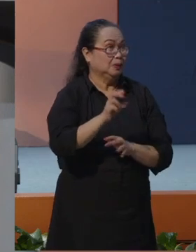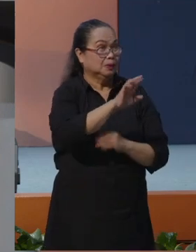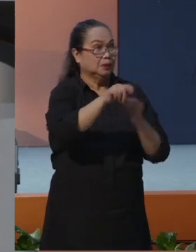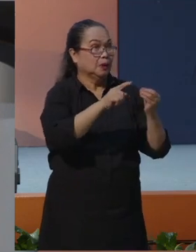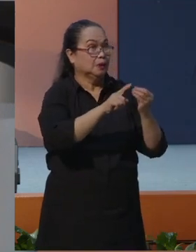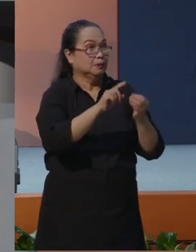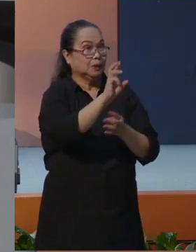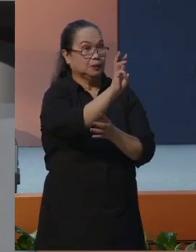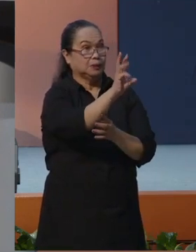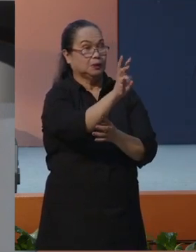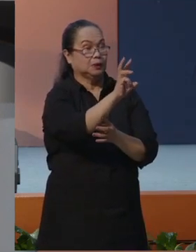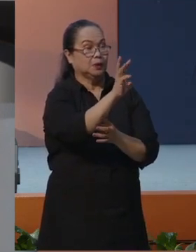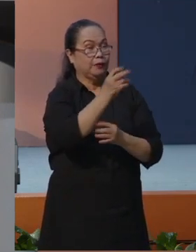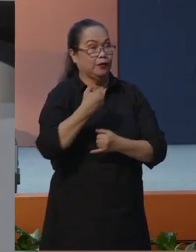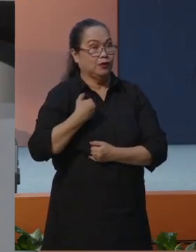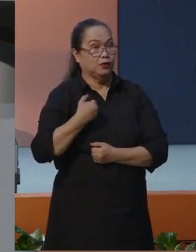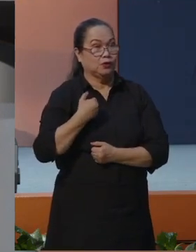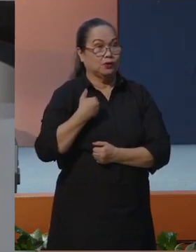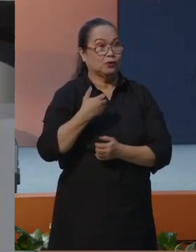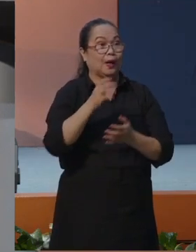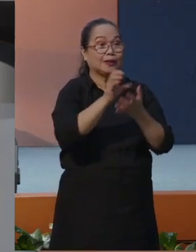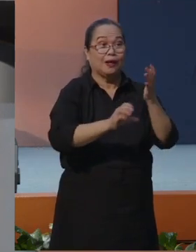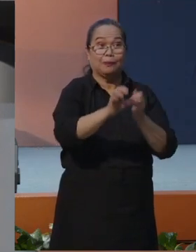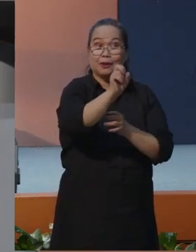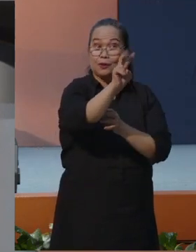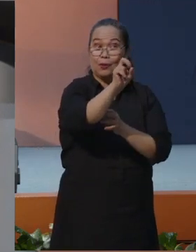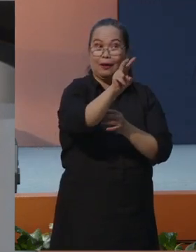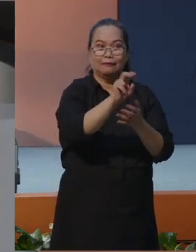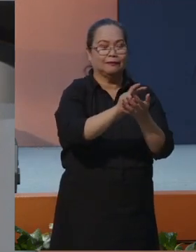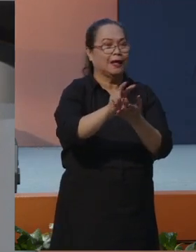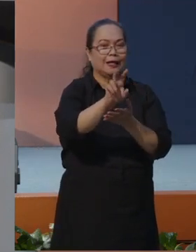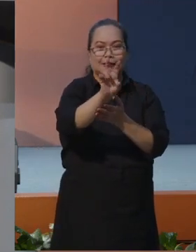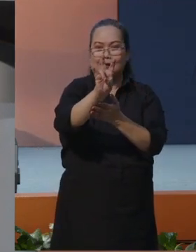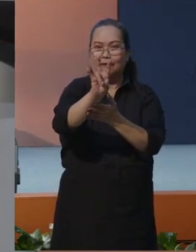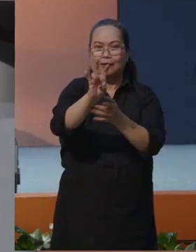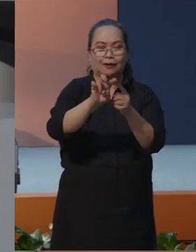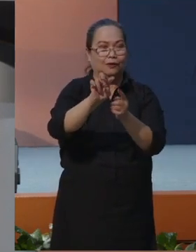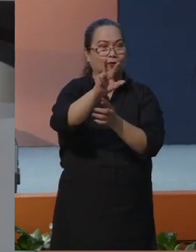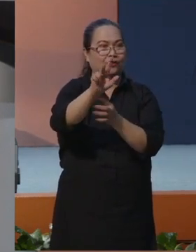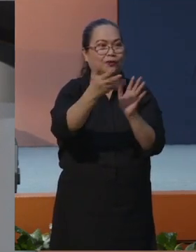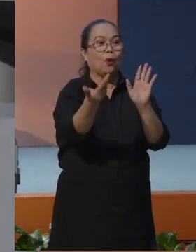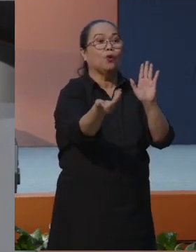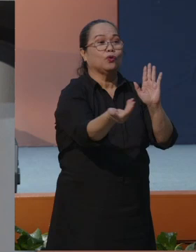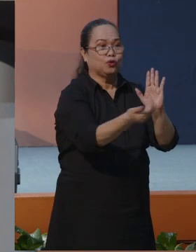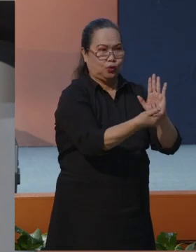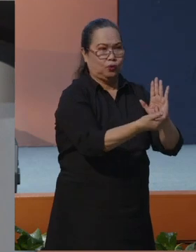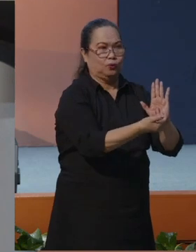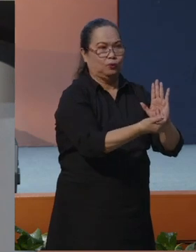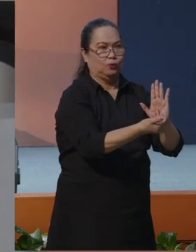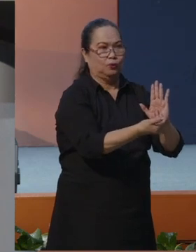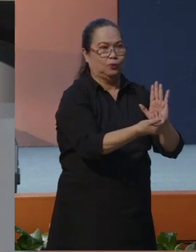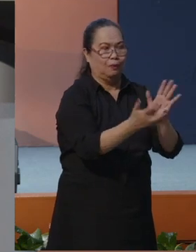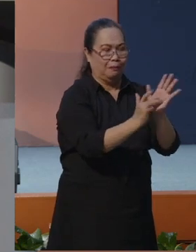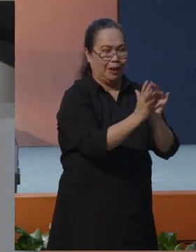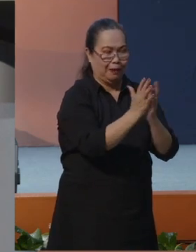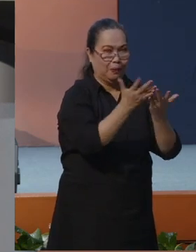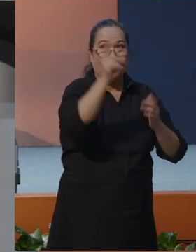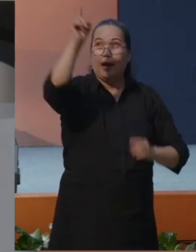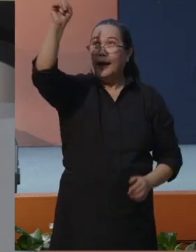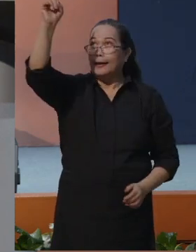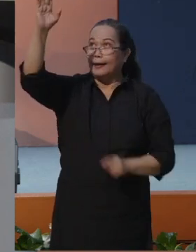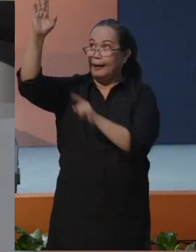16 sila, nasa Joshua 12, 17 to 24. Ito ang ebidensya, mga kapatid, na ang ating Diyos